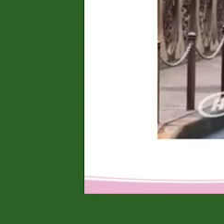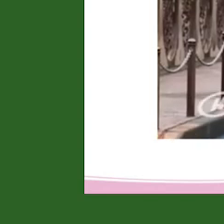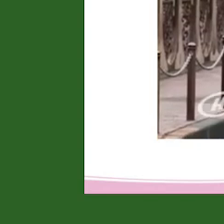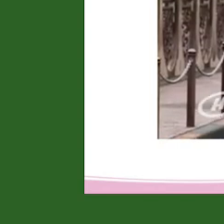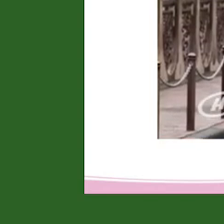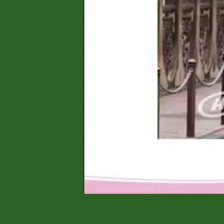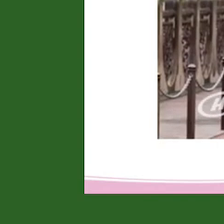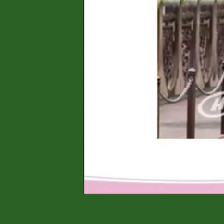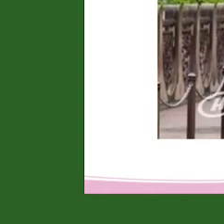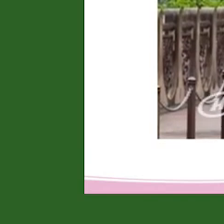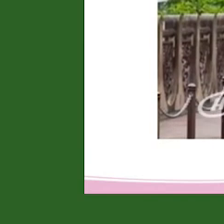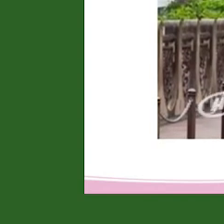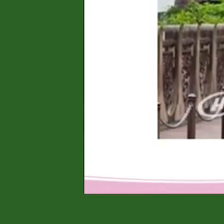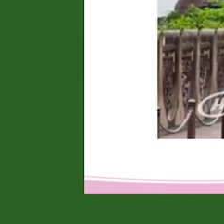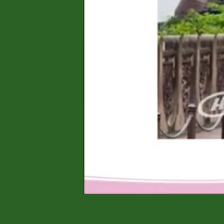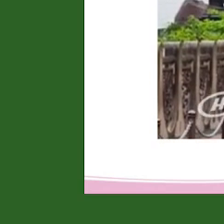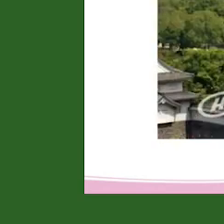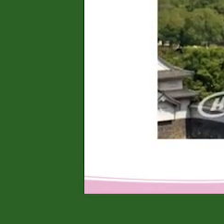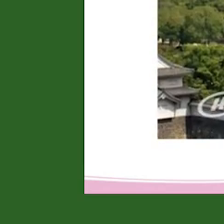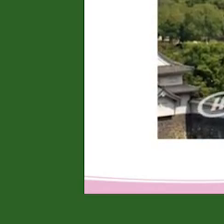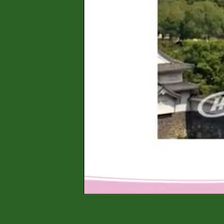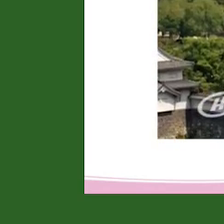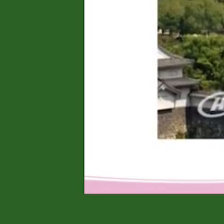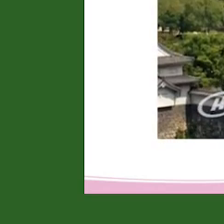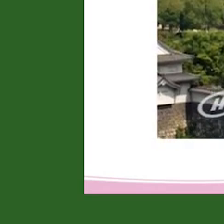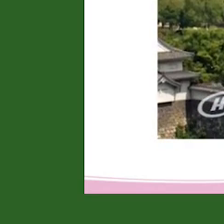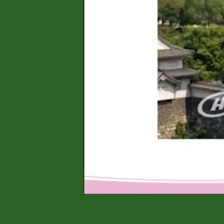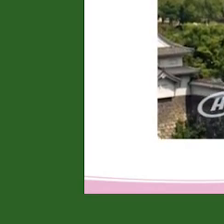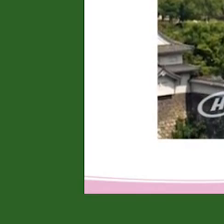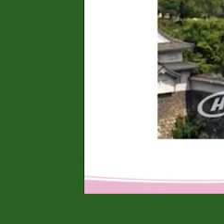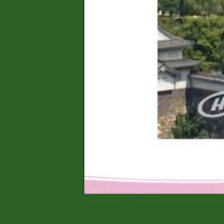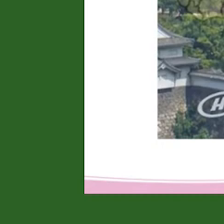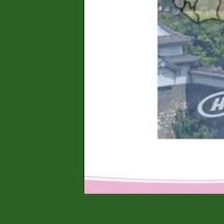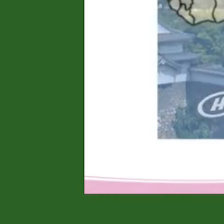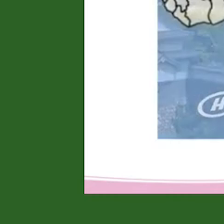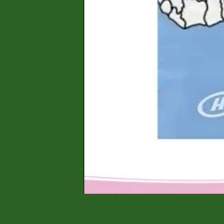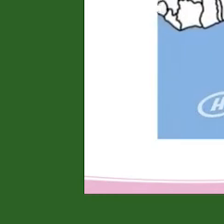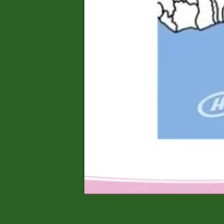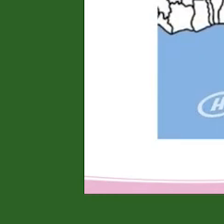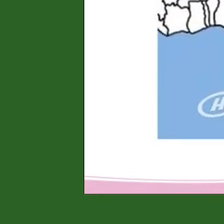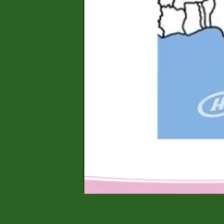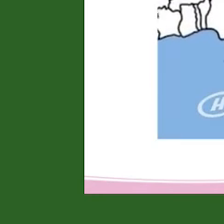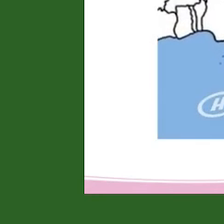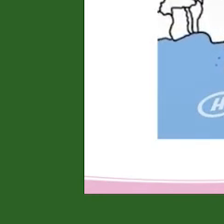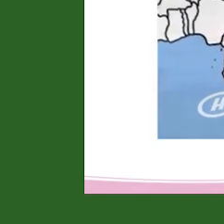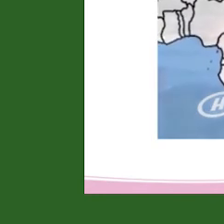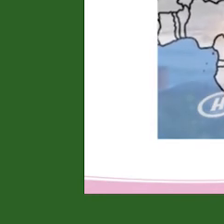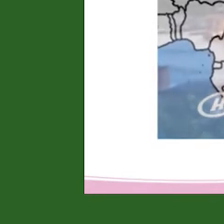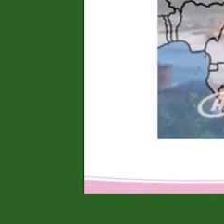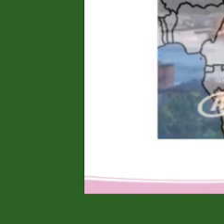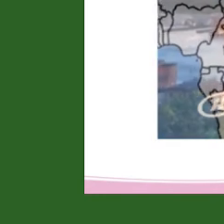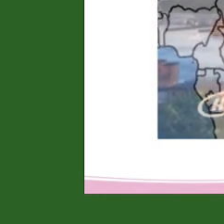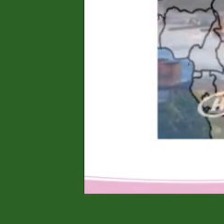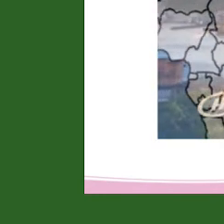что первыми рассвет на Земле встречают японцы. Именно поэтому Японию называют страной восходящего солнца. Но это не совсем верно. Во